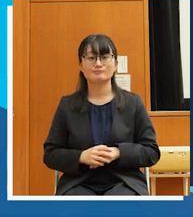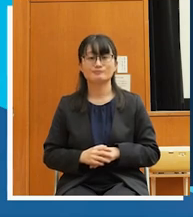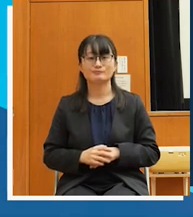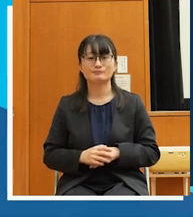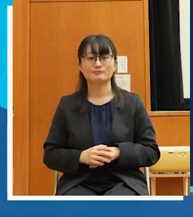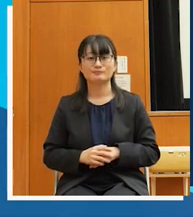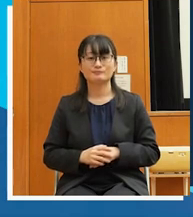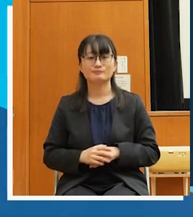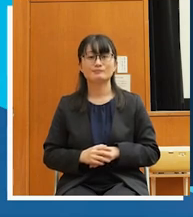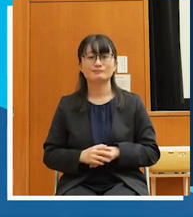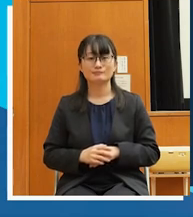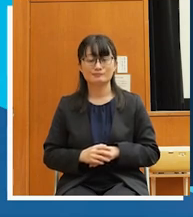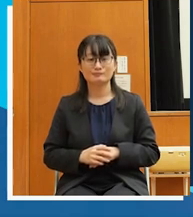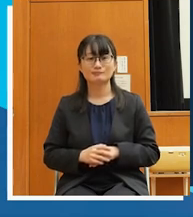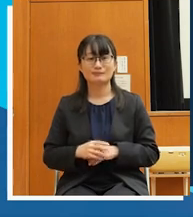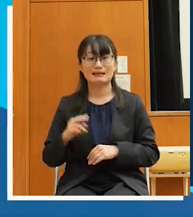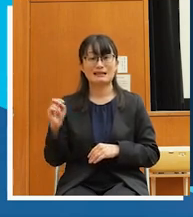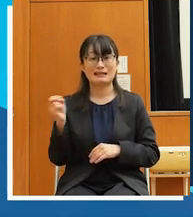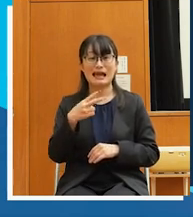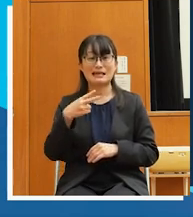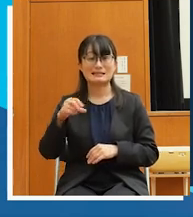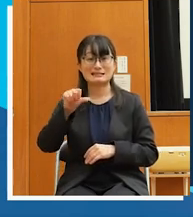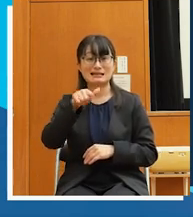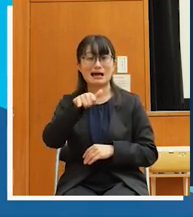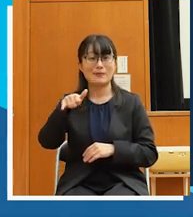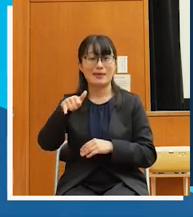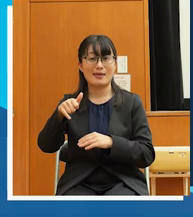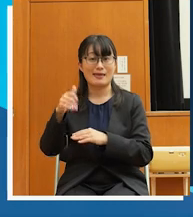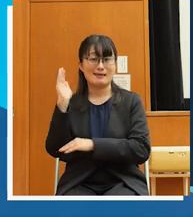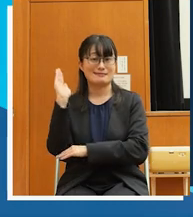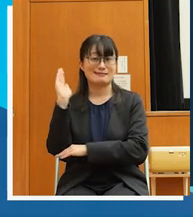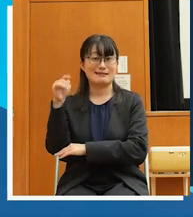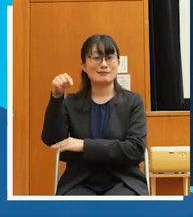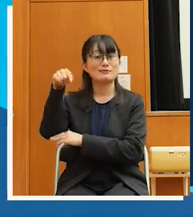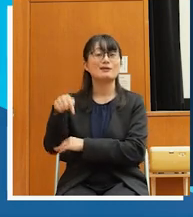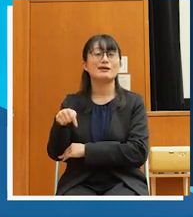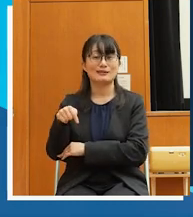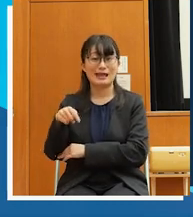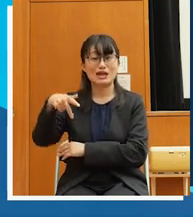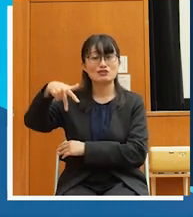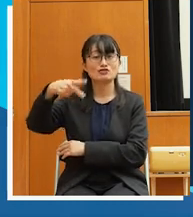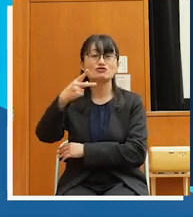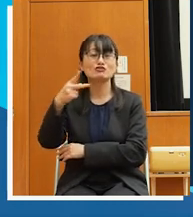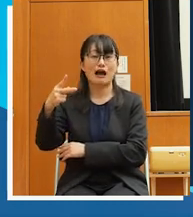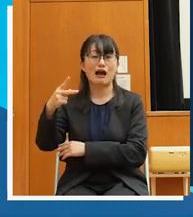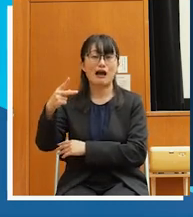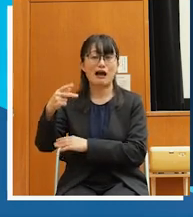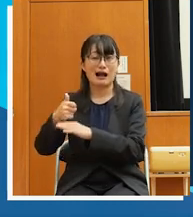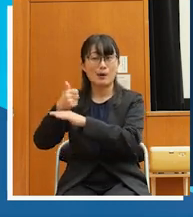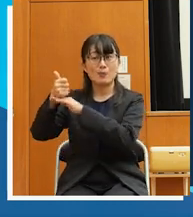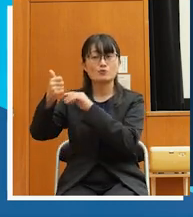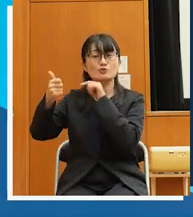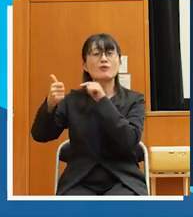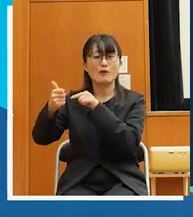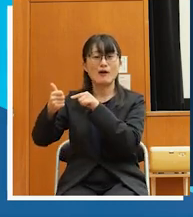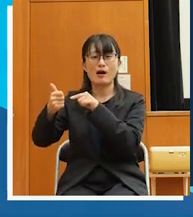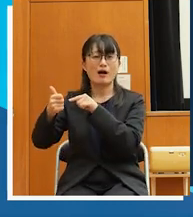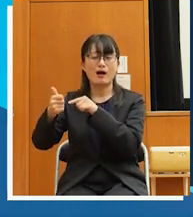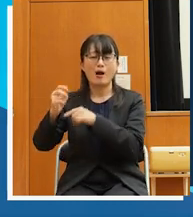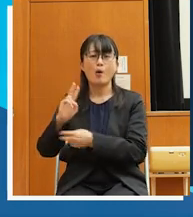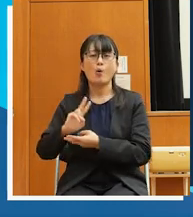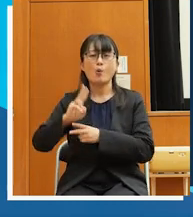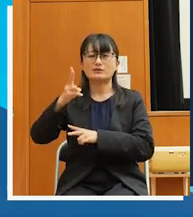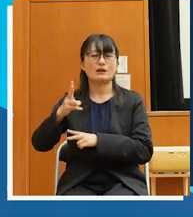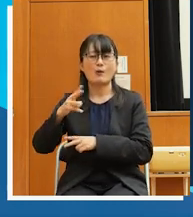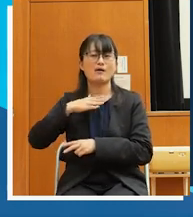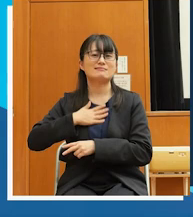あの第2次安倍政権の元でですね菅官房官はもう全然沖縄のことを理解できていないわけですだから